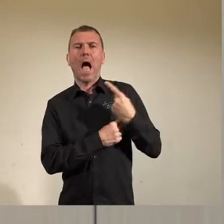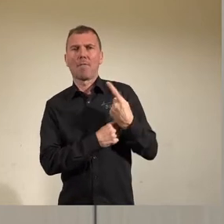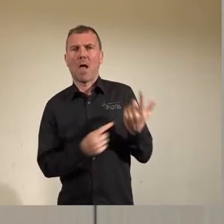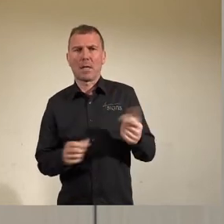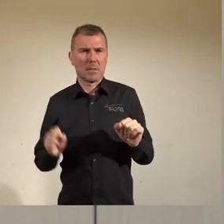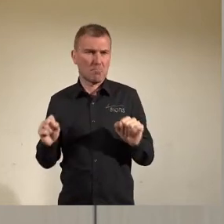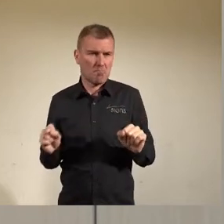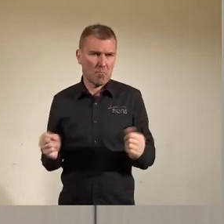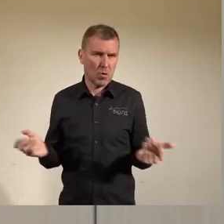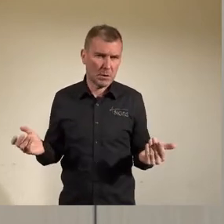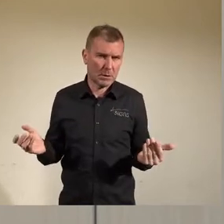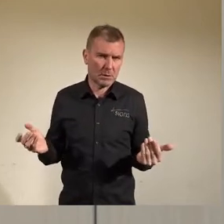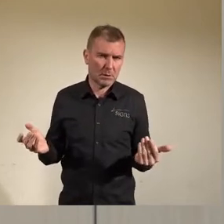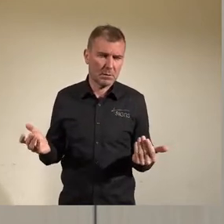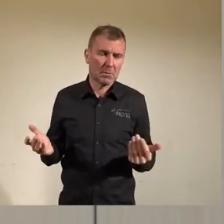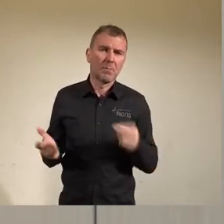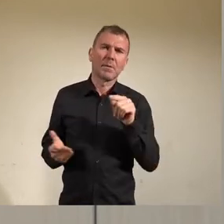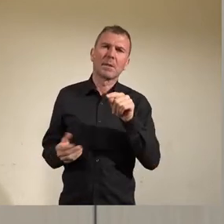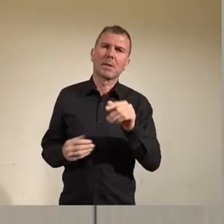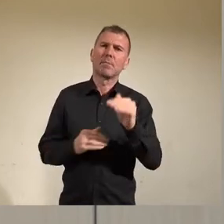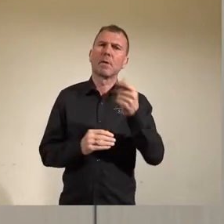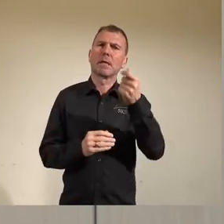auch gehören, dass wir die